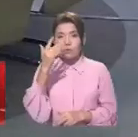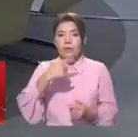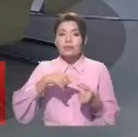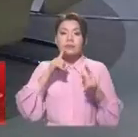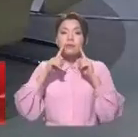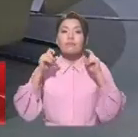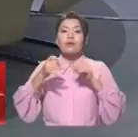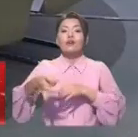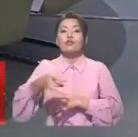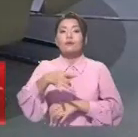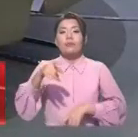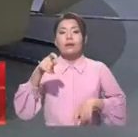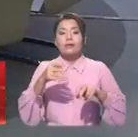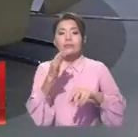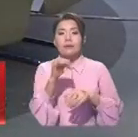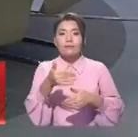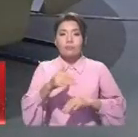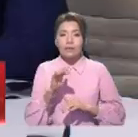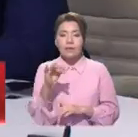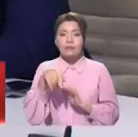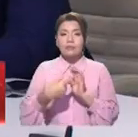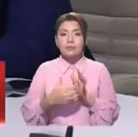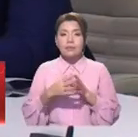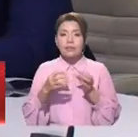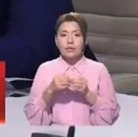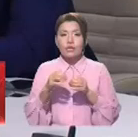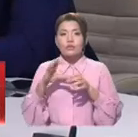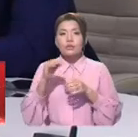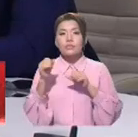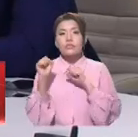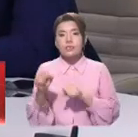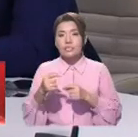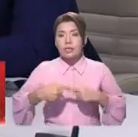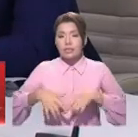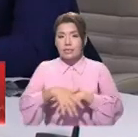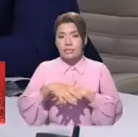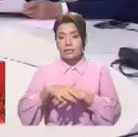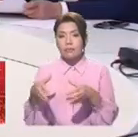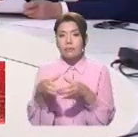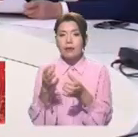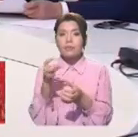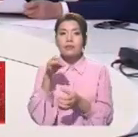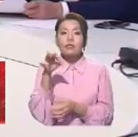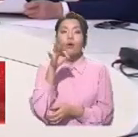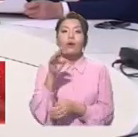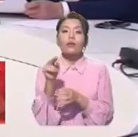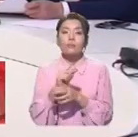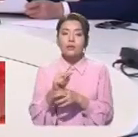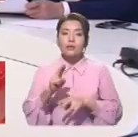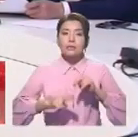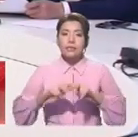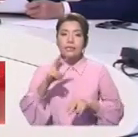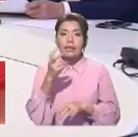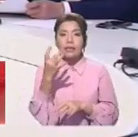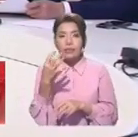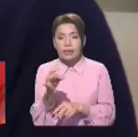заседании Республиканского общественного совета по вопросам семьи и соцзащиты населения при партии Аманат речь шла о ремонте и строительстве лагерей